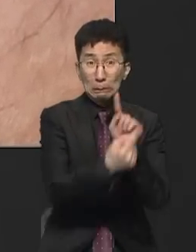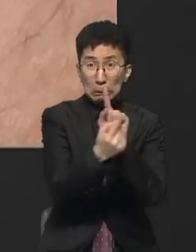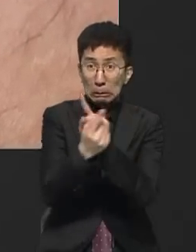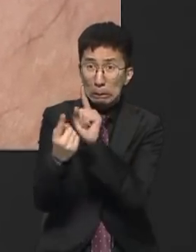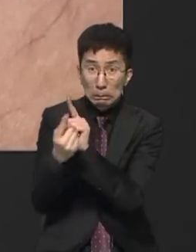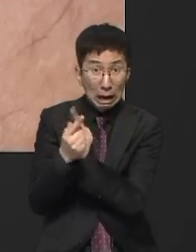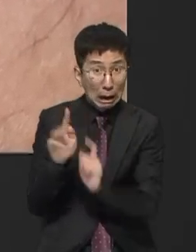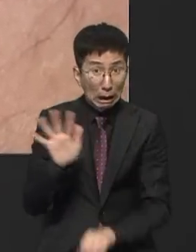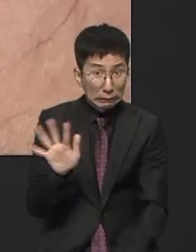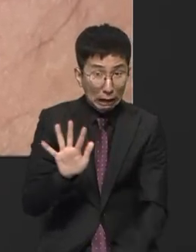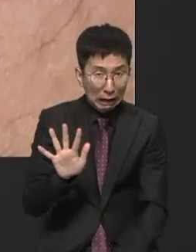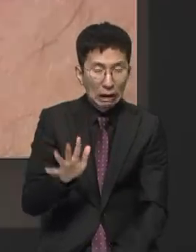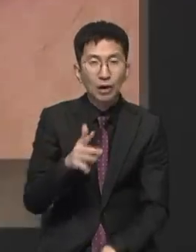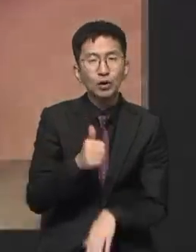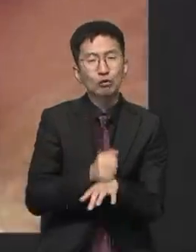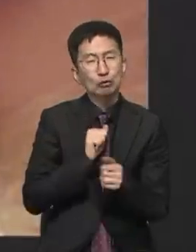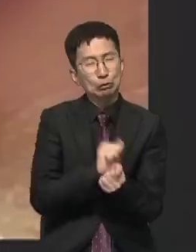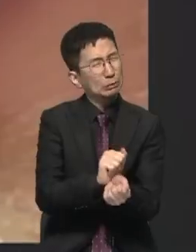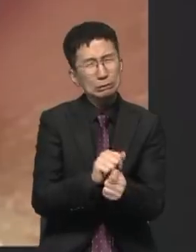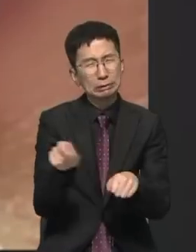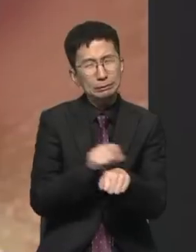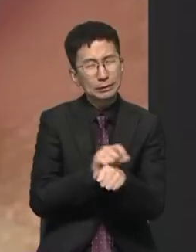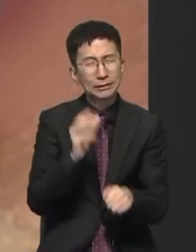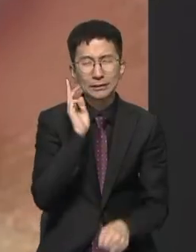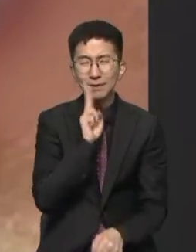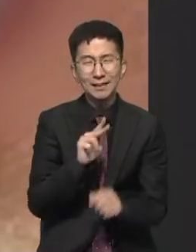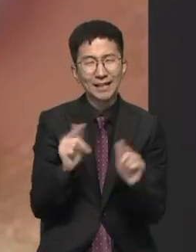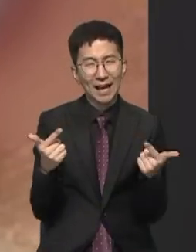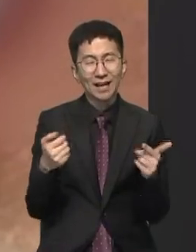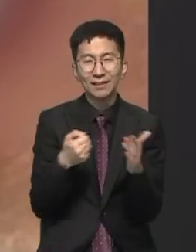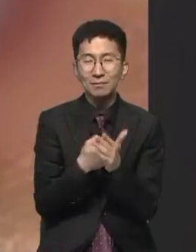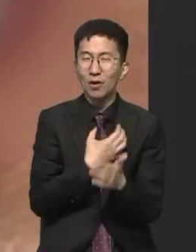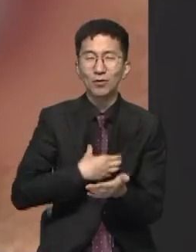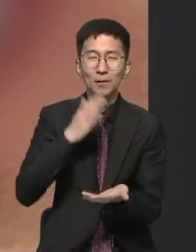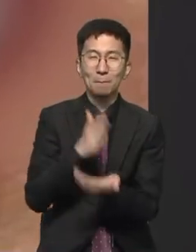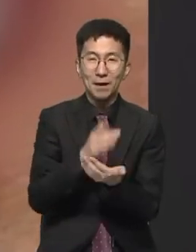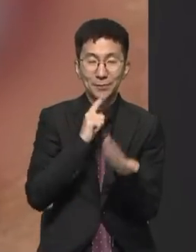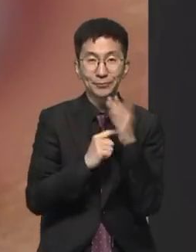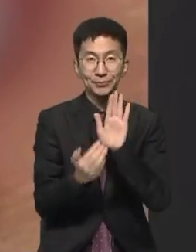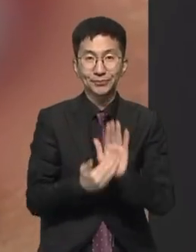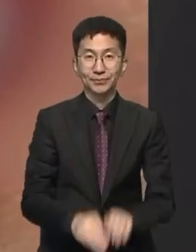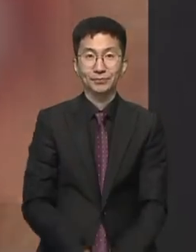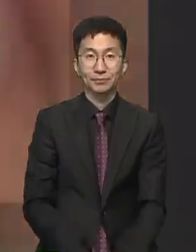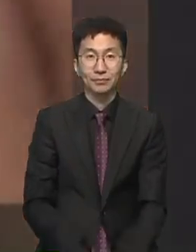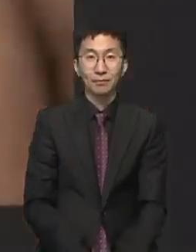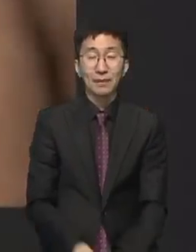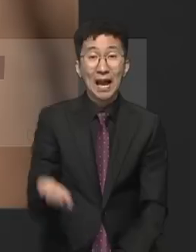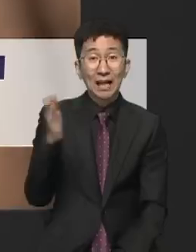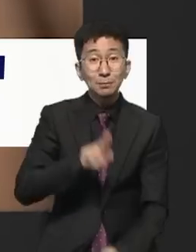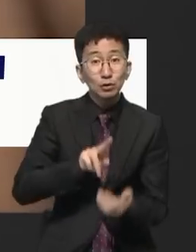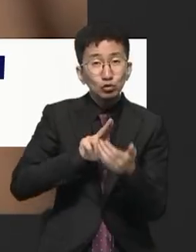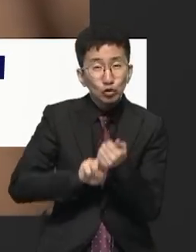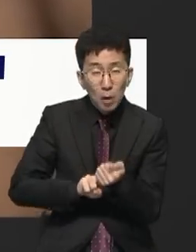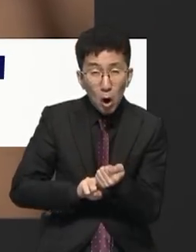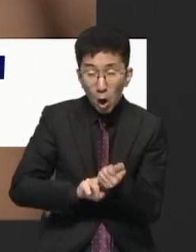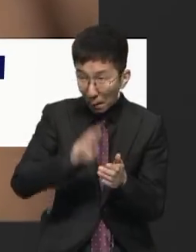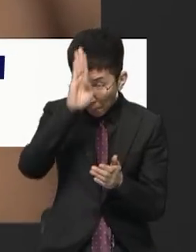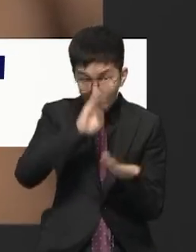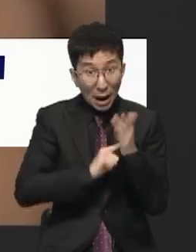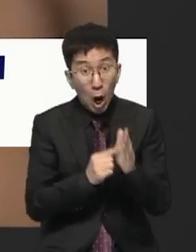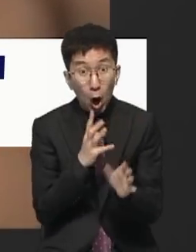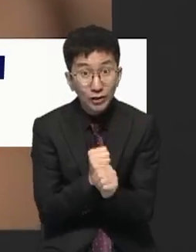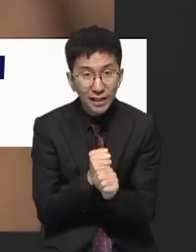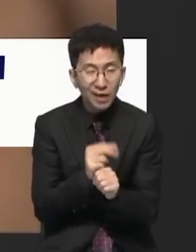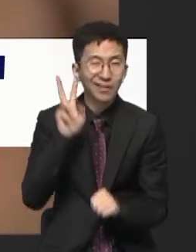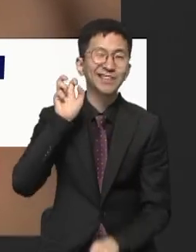아닌 경우 전파 위험이 낮은 만큼 크게 걱정할 필요는 없다고 밝혔습니다 다만 잠복기가 21일로 긴 만큼 의심